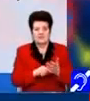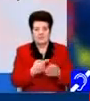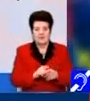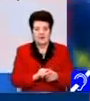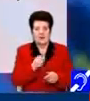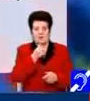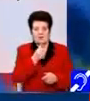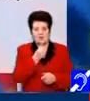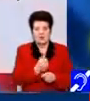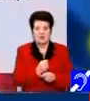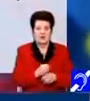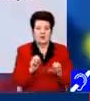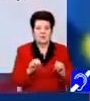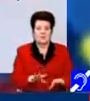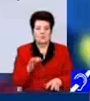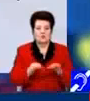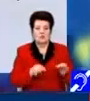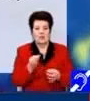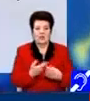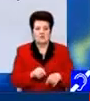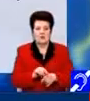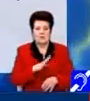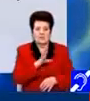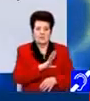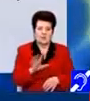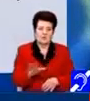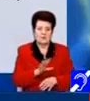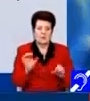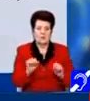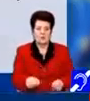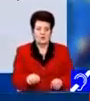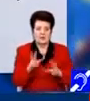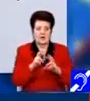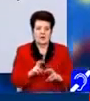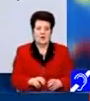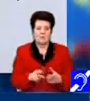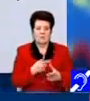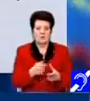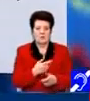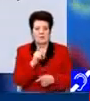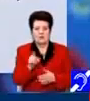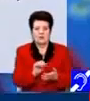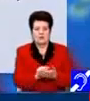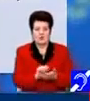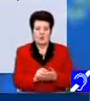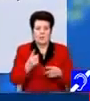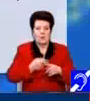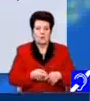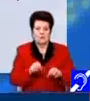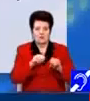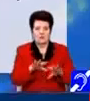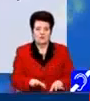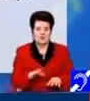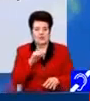au încercat să facă anonime hotărârile judecătorești, așa încât să nu mai fie posibil să le cauți după numele celor din dosar. În plus, din decizii